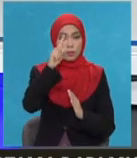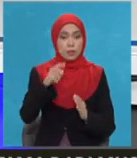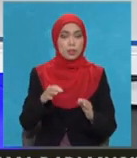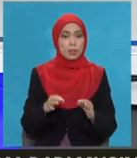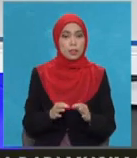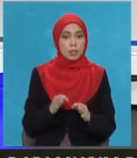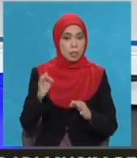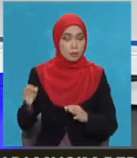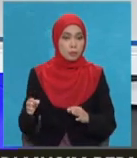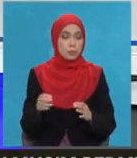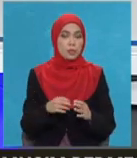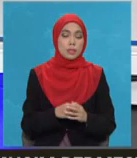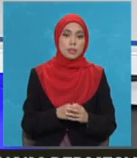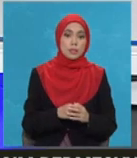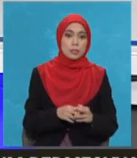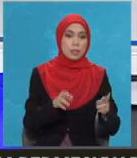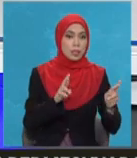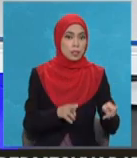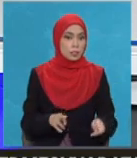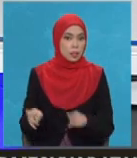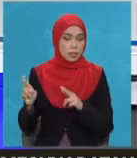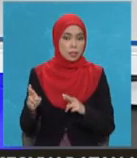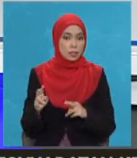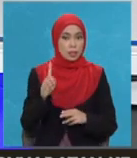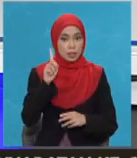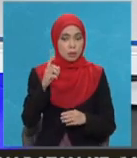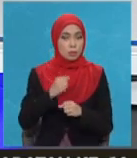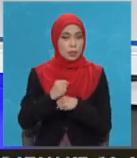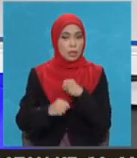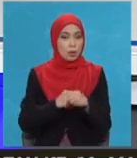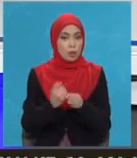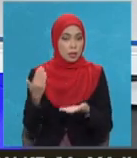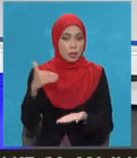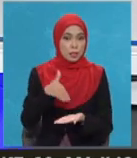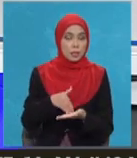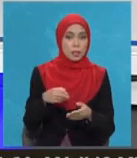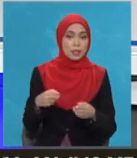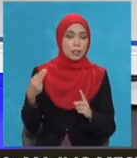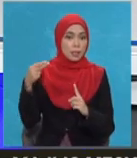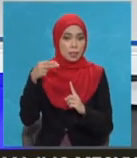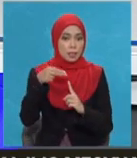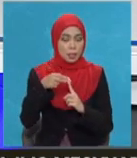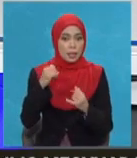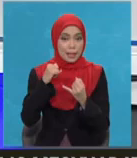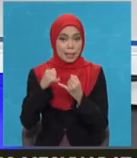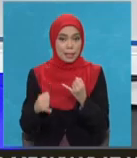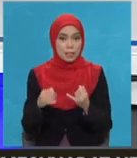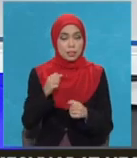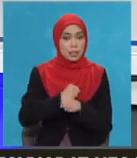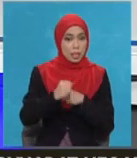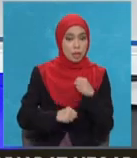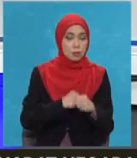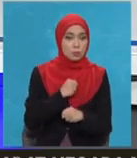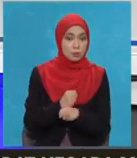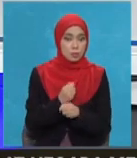perancangan arke and ke-11 selama setahun lagi yaitu sehingga Penghujung tahun keuangan 2023-2024